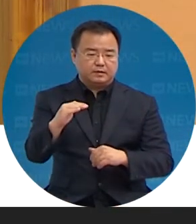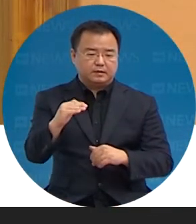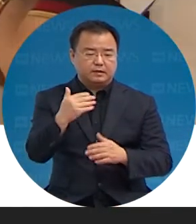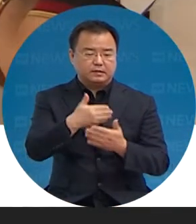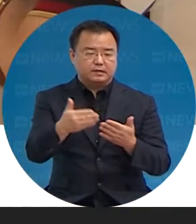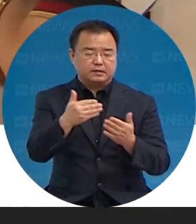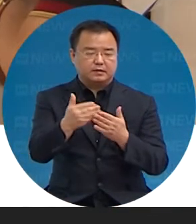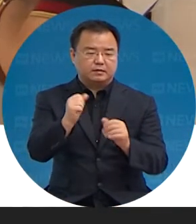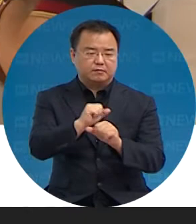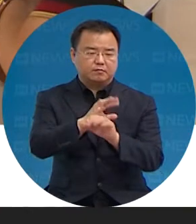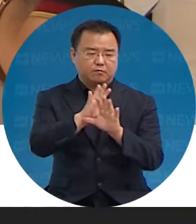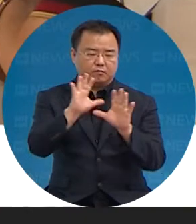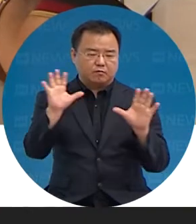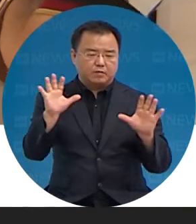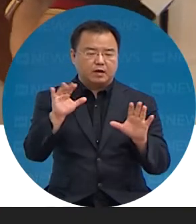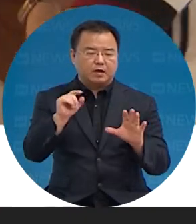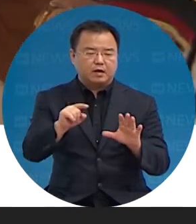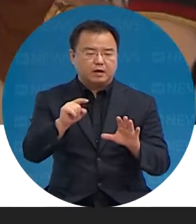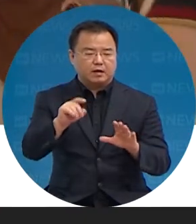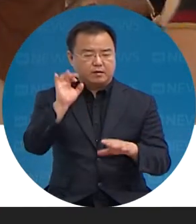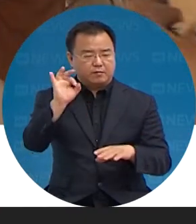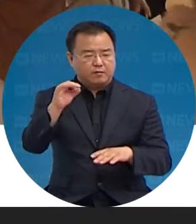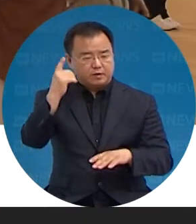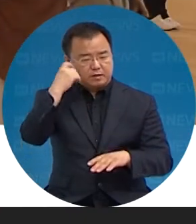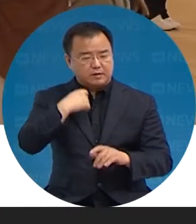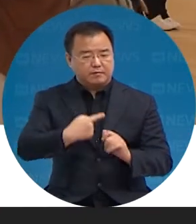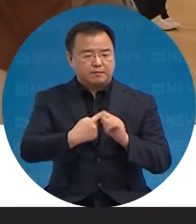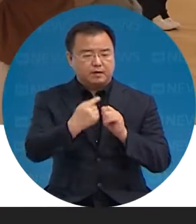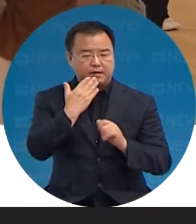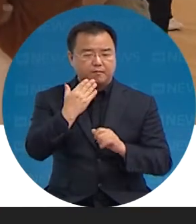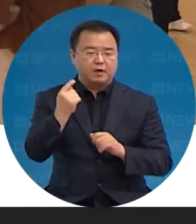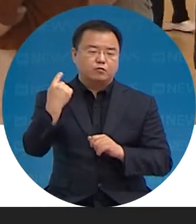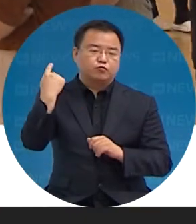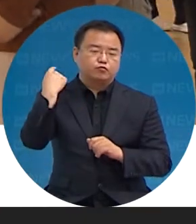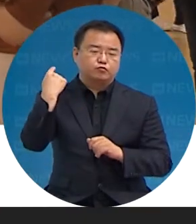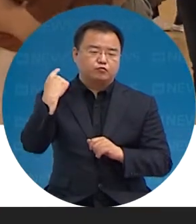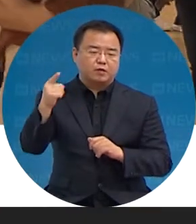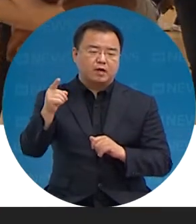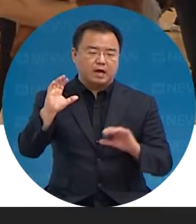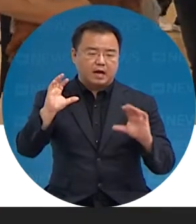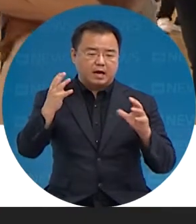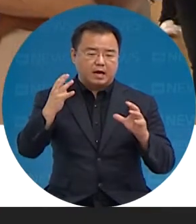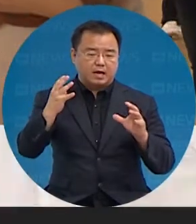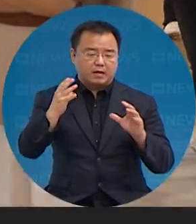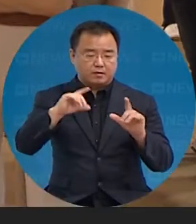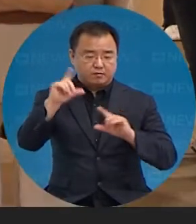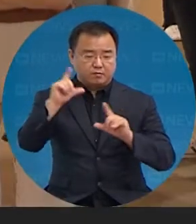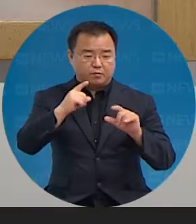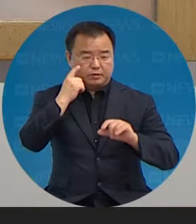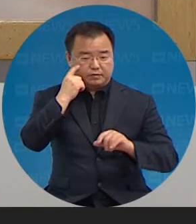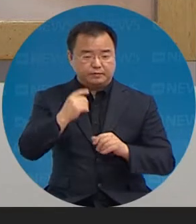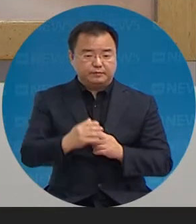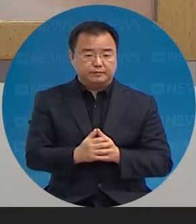밝아지거든요. 제가 볼 때 이걸 제일 잘 느낄 수가 있는 게 바로 저 뒤에요. 뒤에 아이들로 쭉 들어가 볼게요.